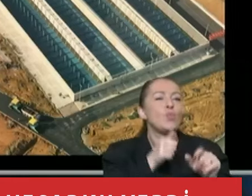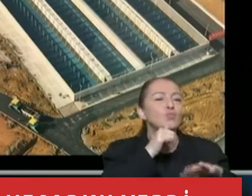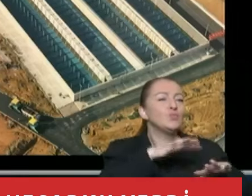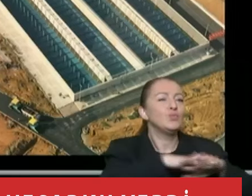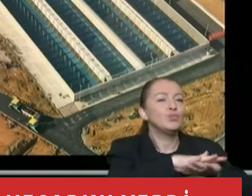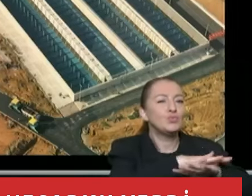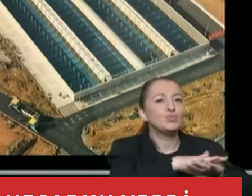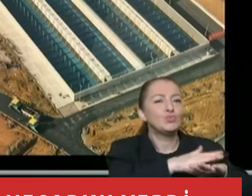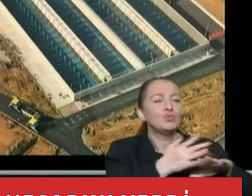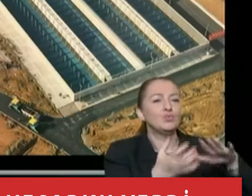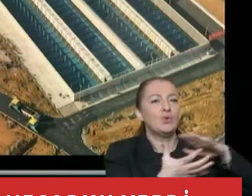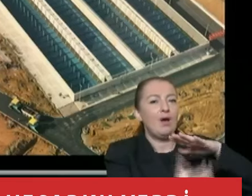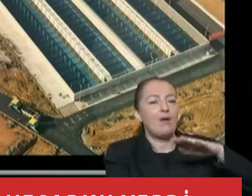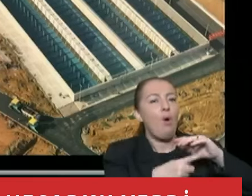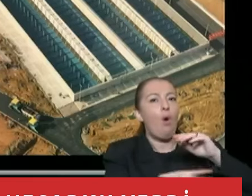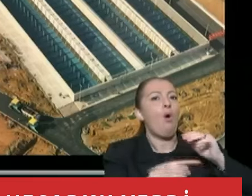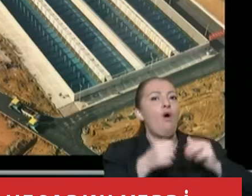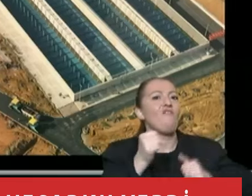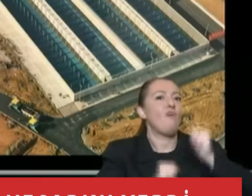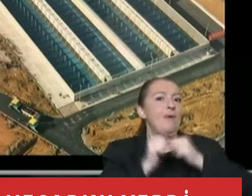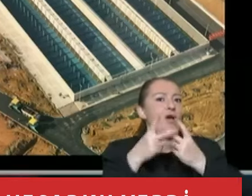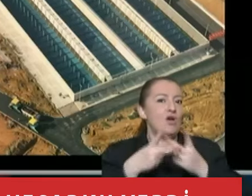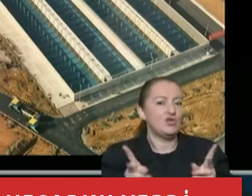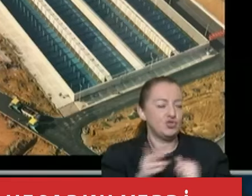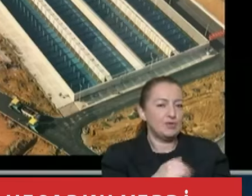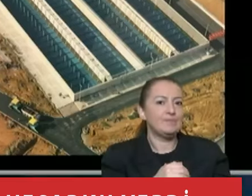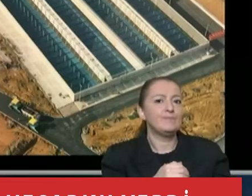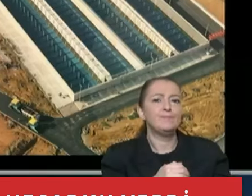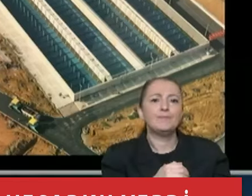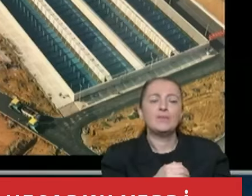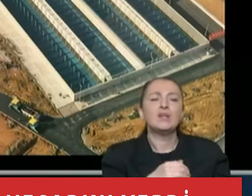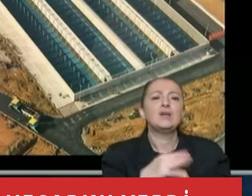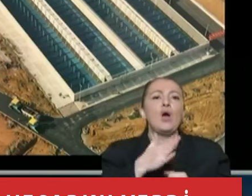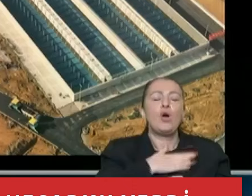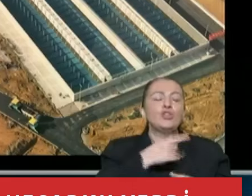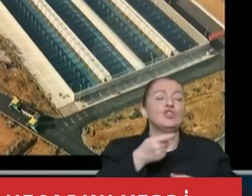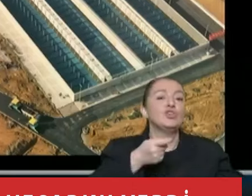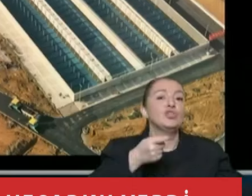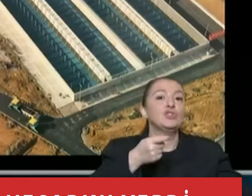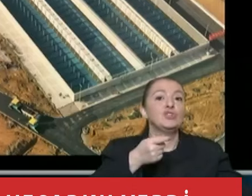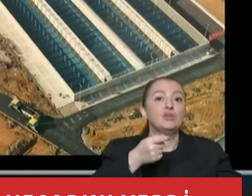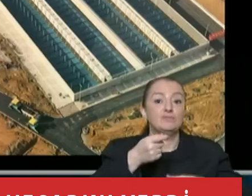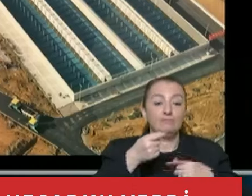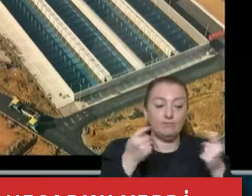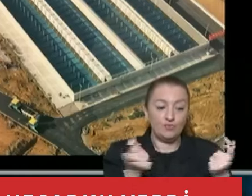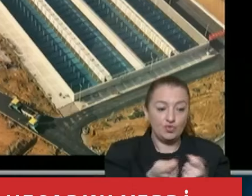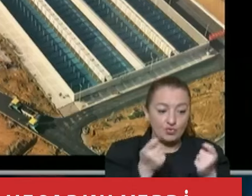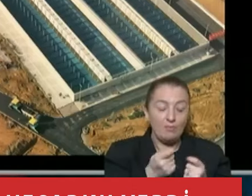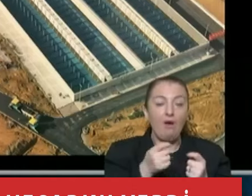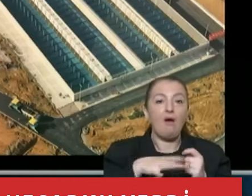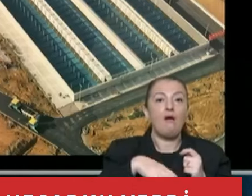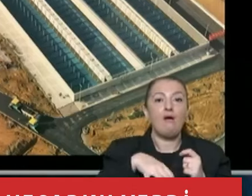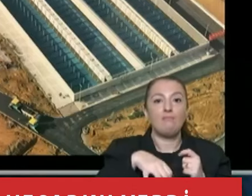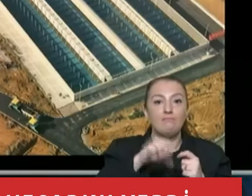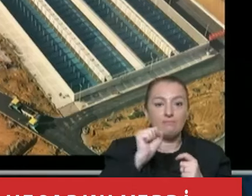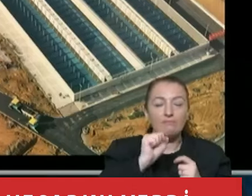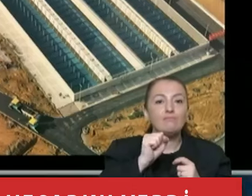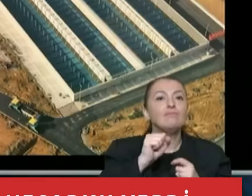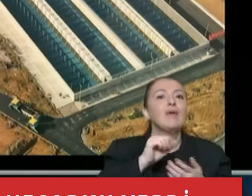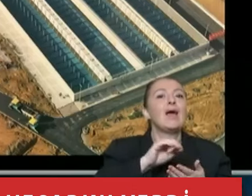tesisini açtık oda yeri hacimli atık ön işleme tesisi düzenli depolama sahası ve geri